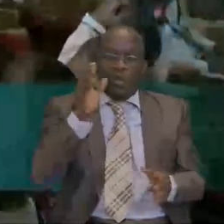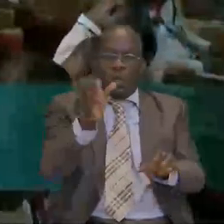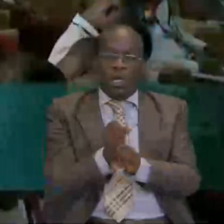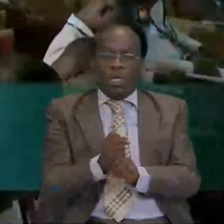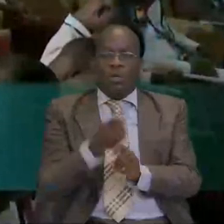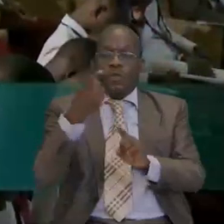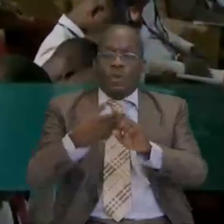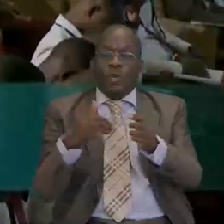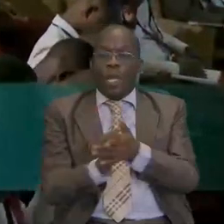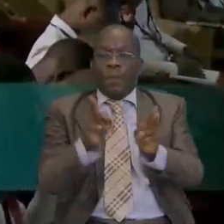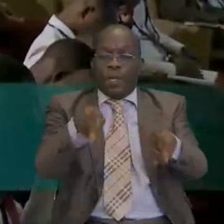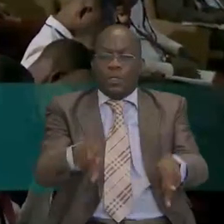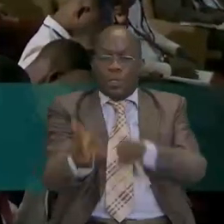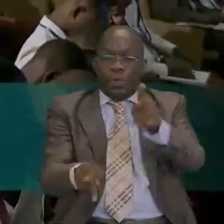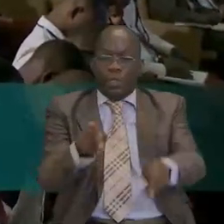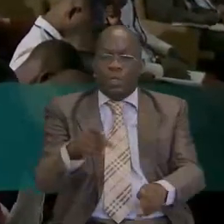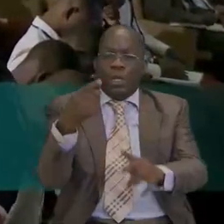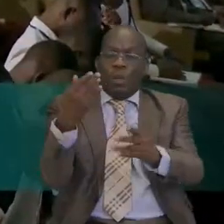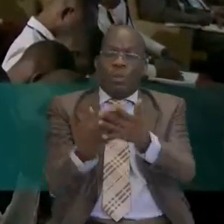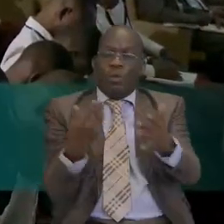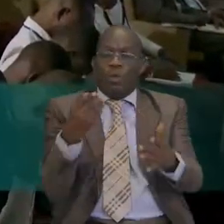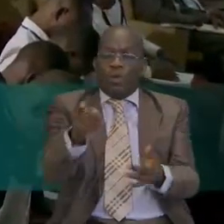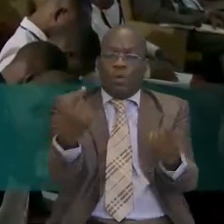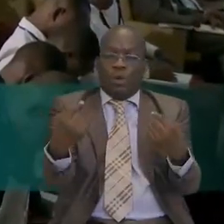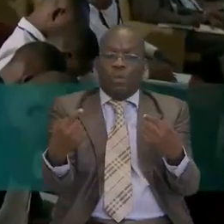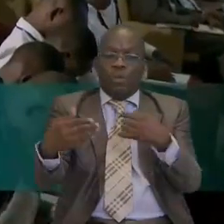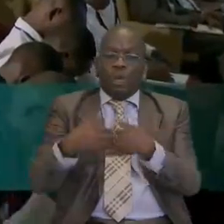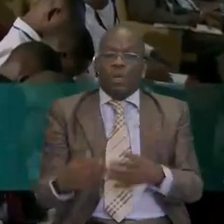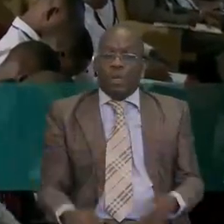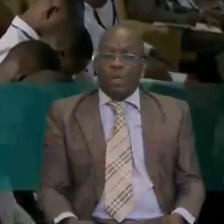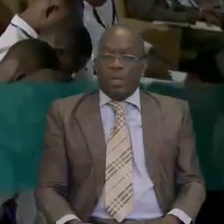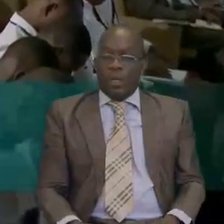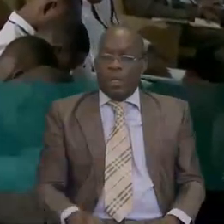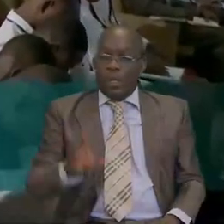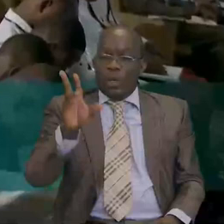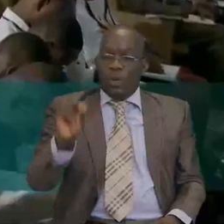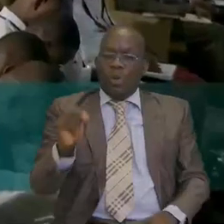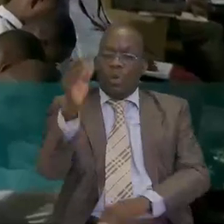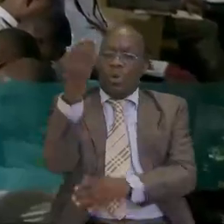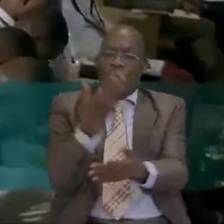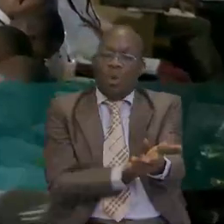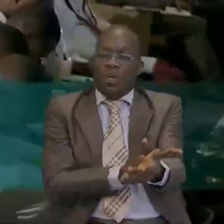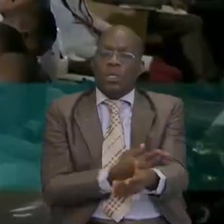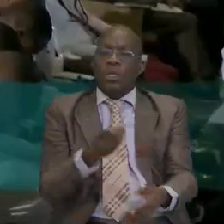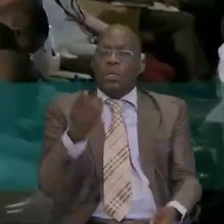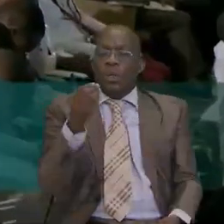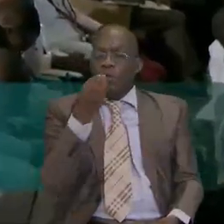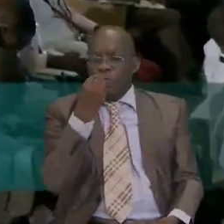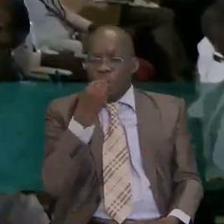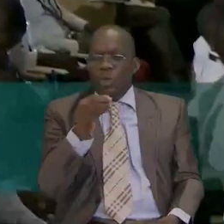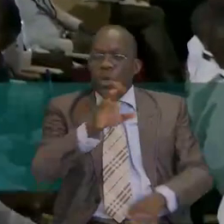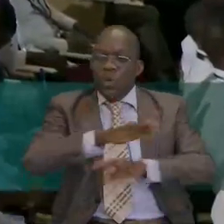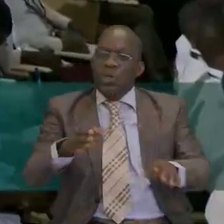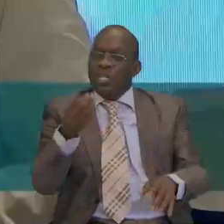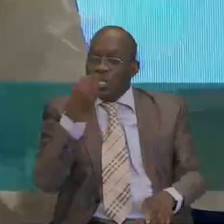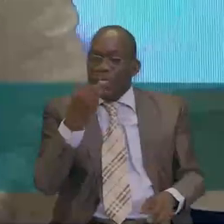Qu'est-ce que tu vas recevoir de la personne avant de rentrer? Ton petit déjeuner évidemment. Il dit, ne mange pas, je